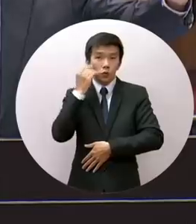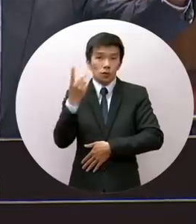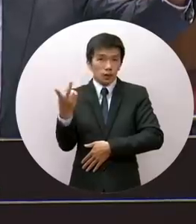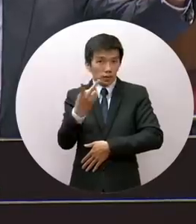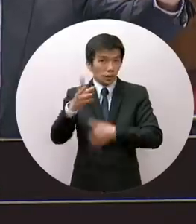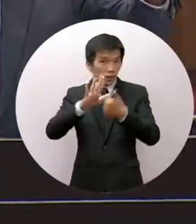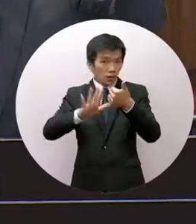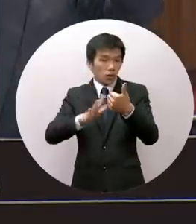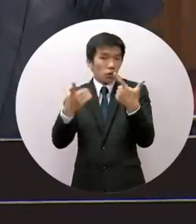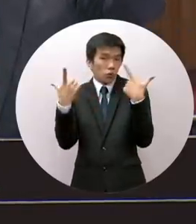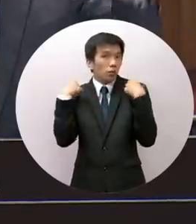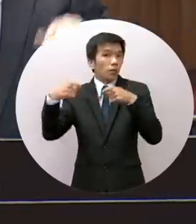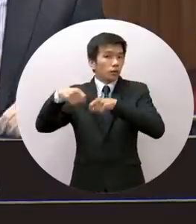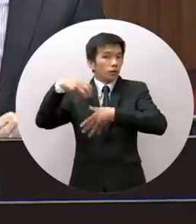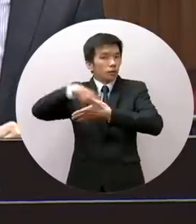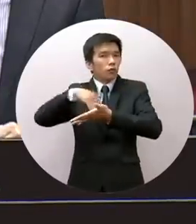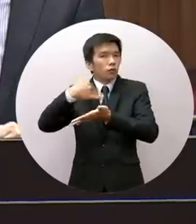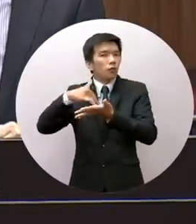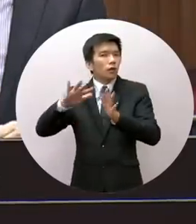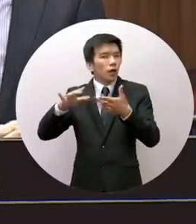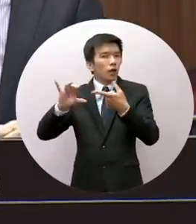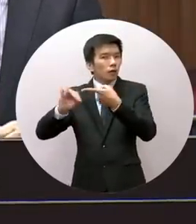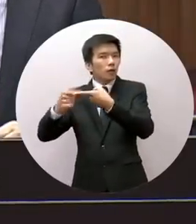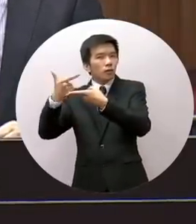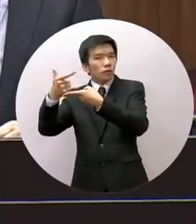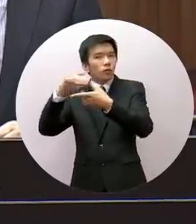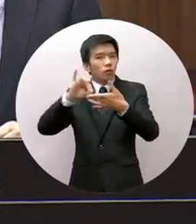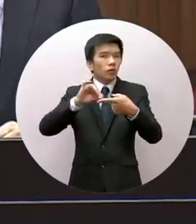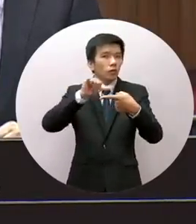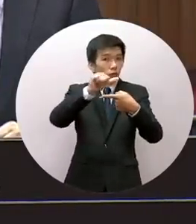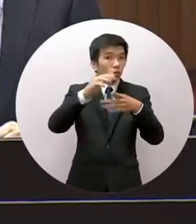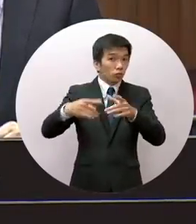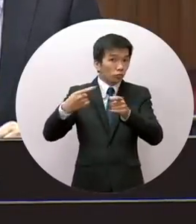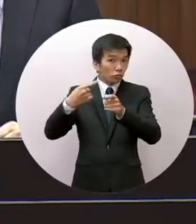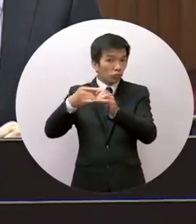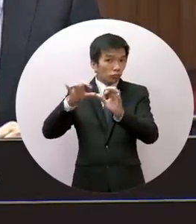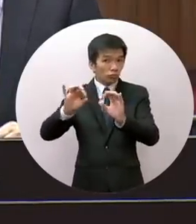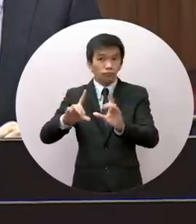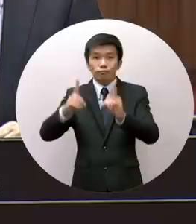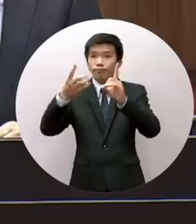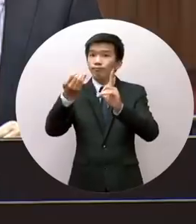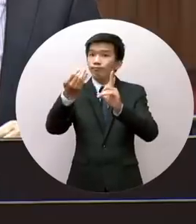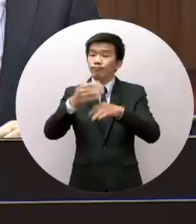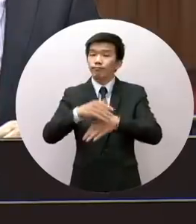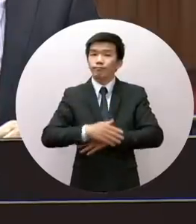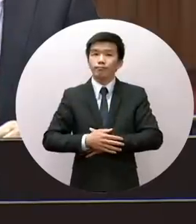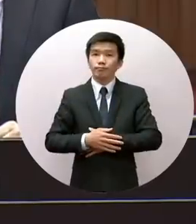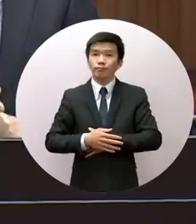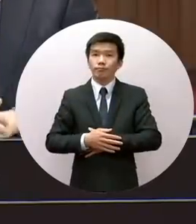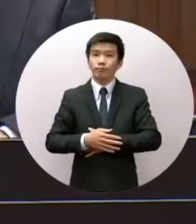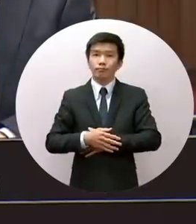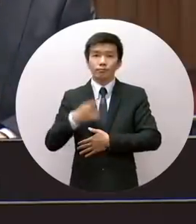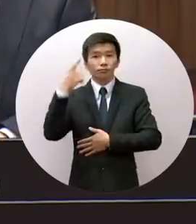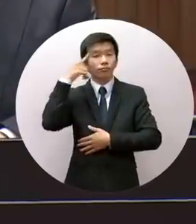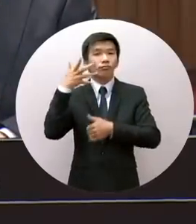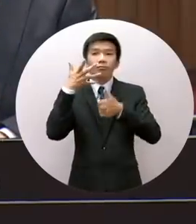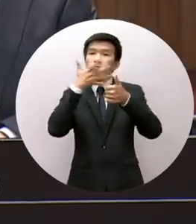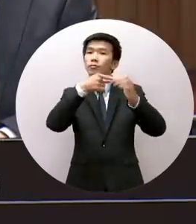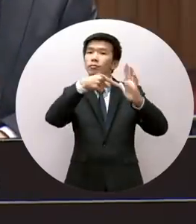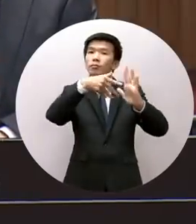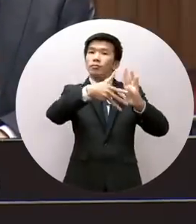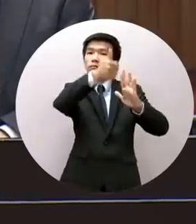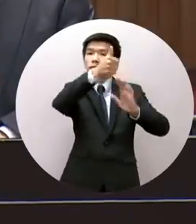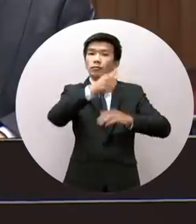划的话，一个是6%，一个是5%，今天到底要涨多少？所以我今天才聊，想请教一下院